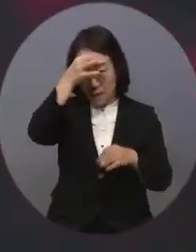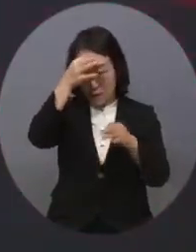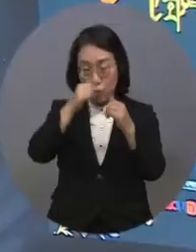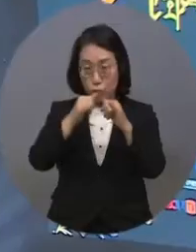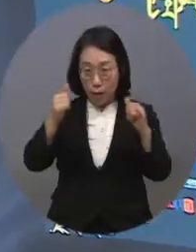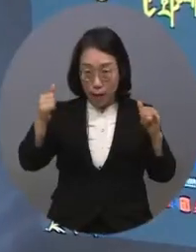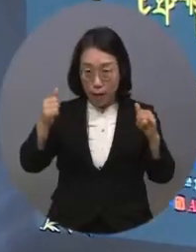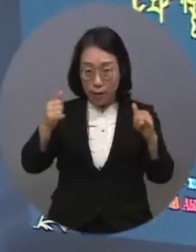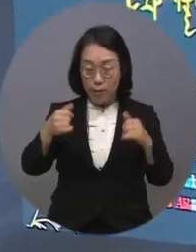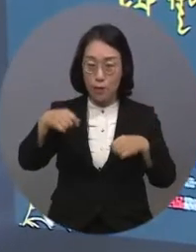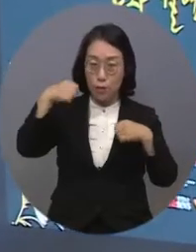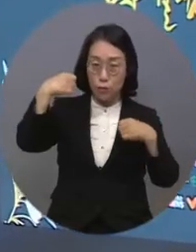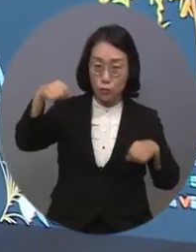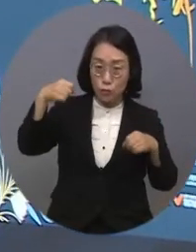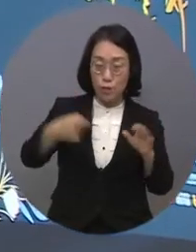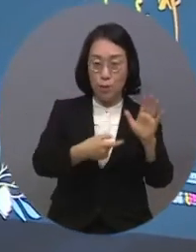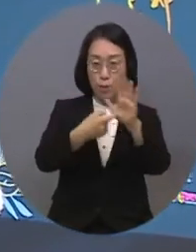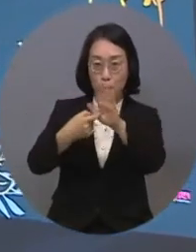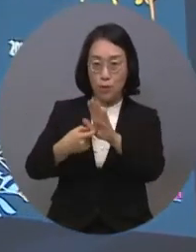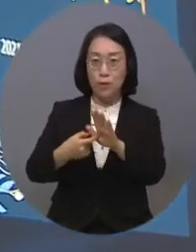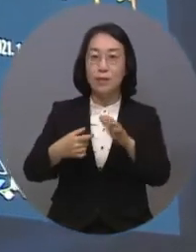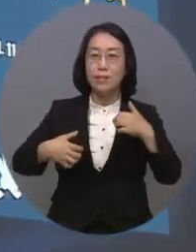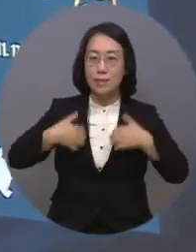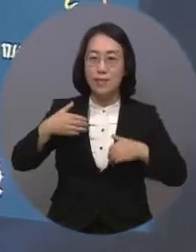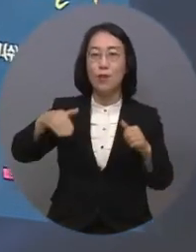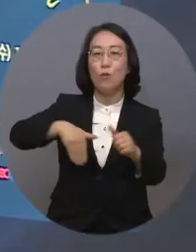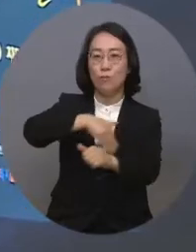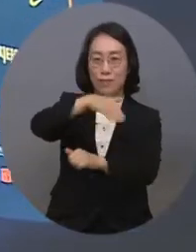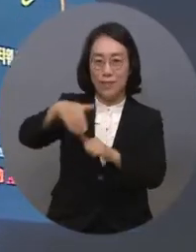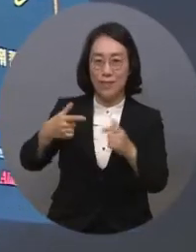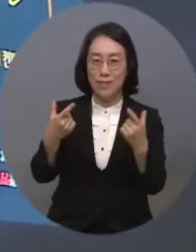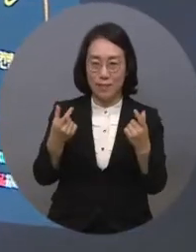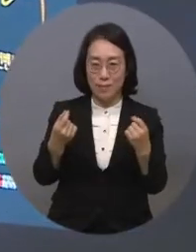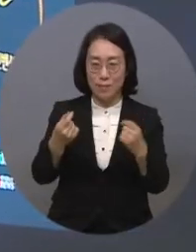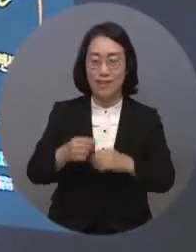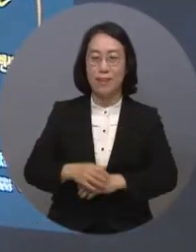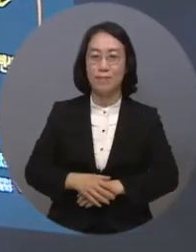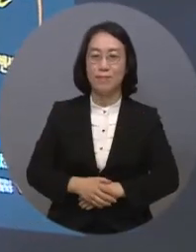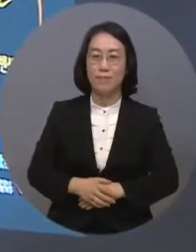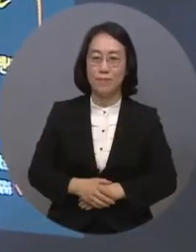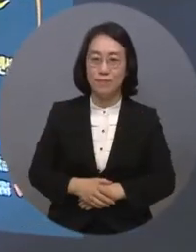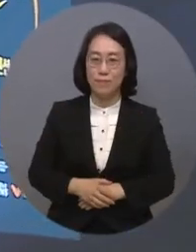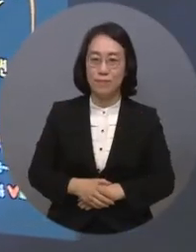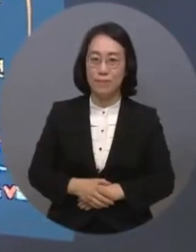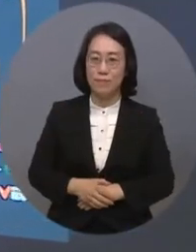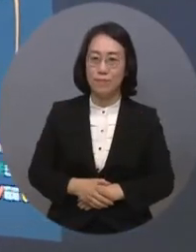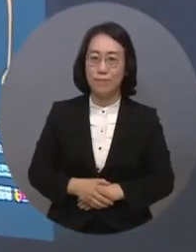펼쳐지며 축제의 분위기를 더했습니다. 복지TV 뉴스 박순용입니다.